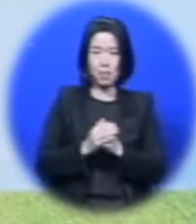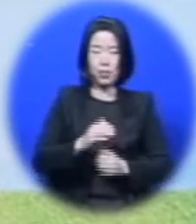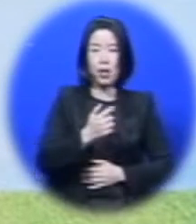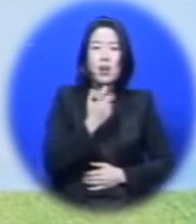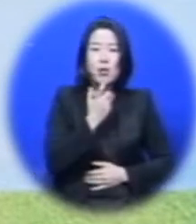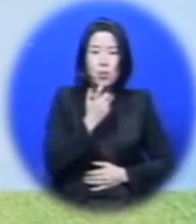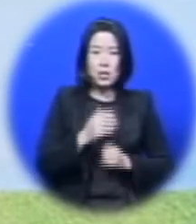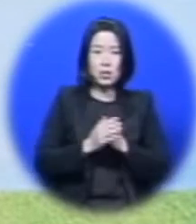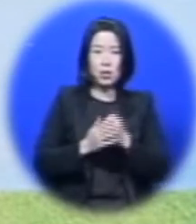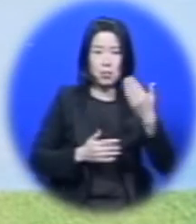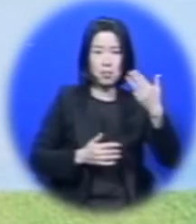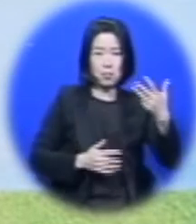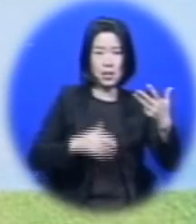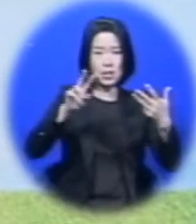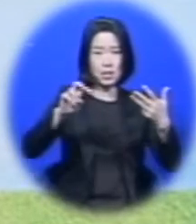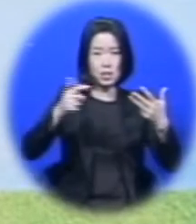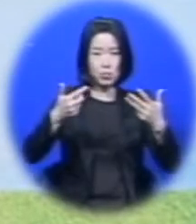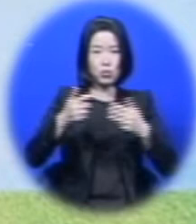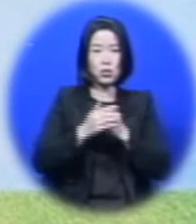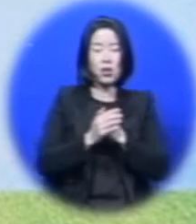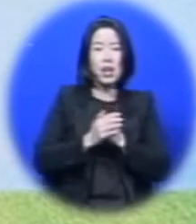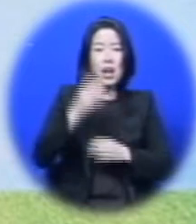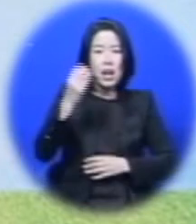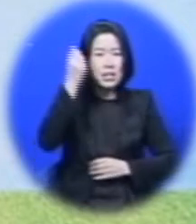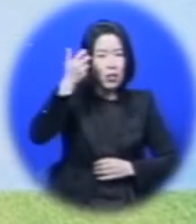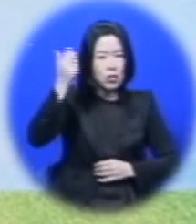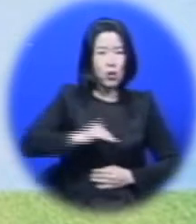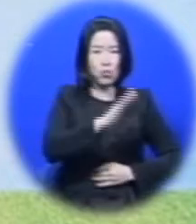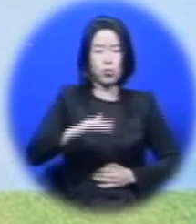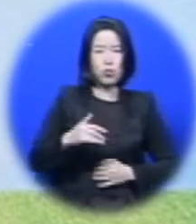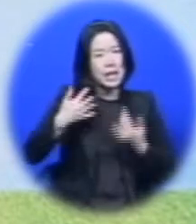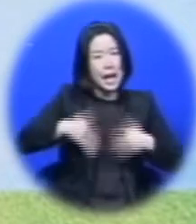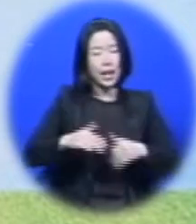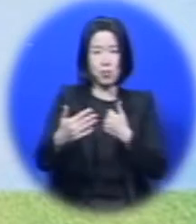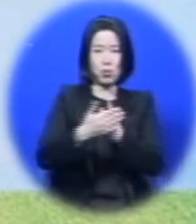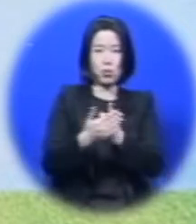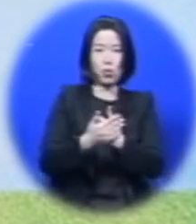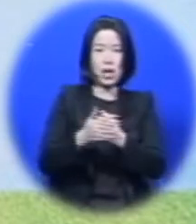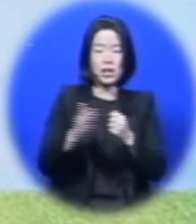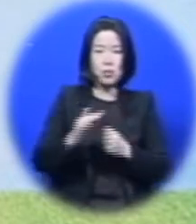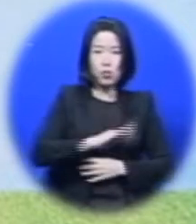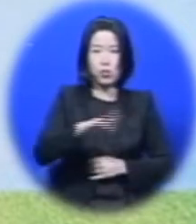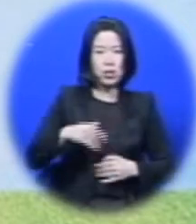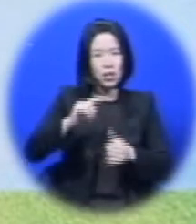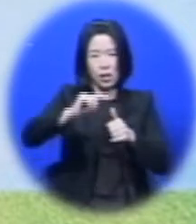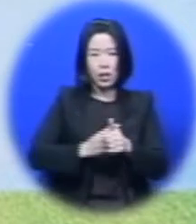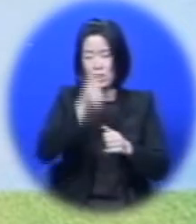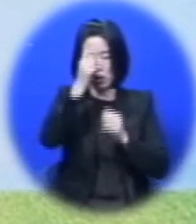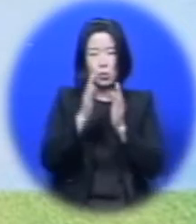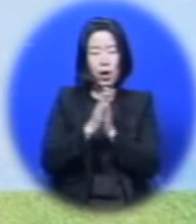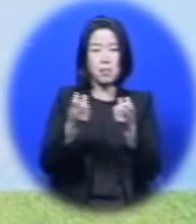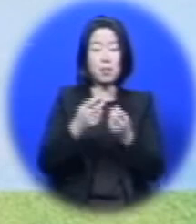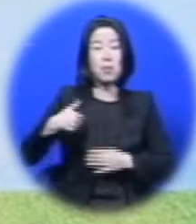로마서 8장 26절에 보면 성령도 우리 연약함을 도우시나니 우리는 마땅히 기도할 바를 알지 못하나